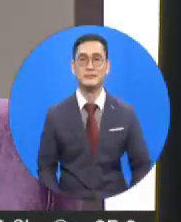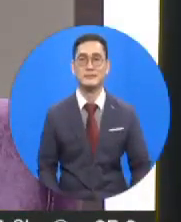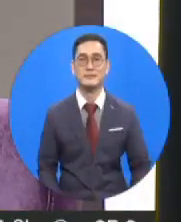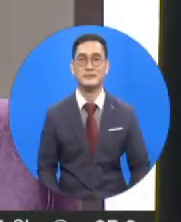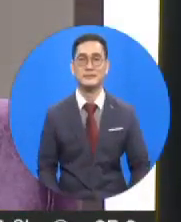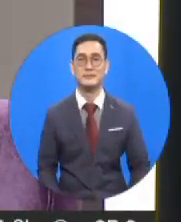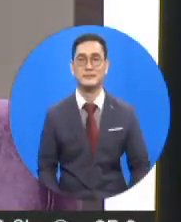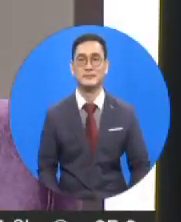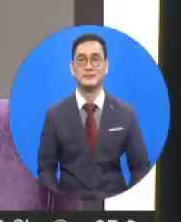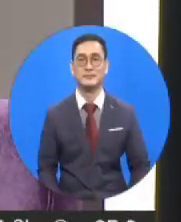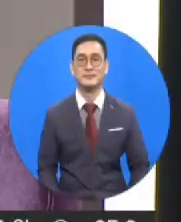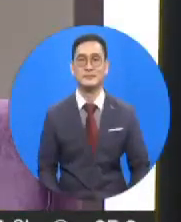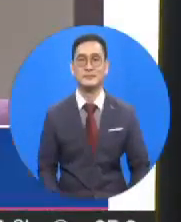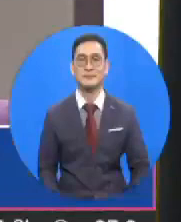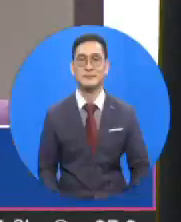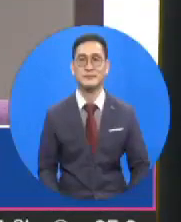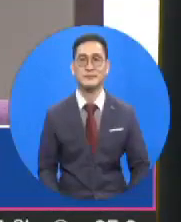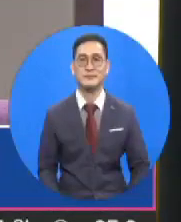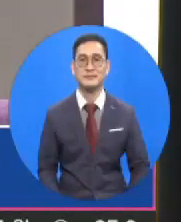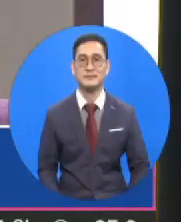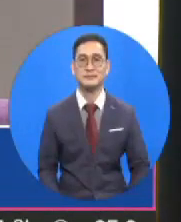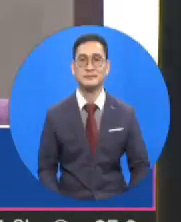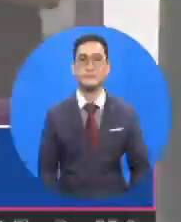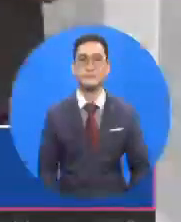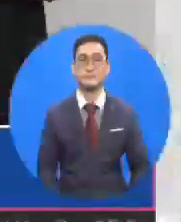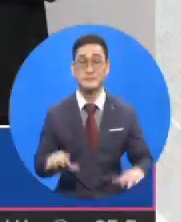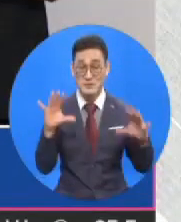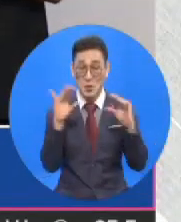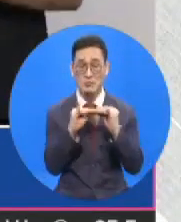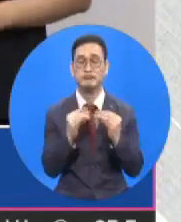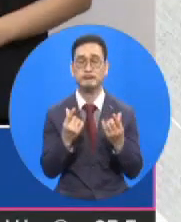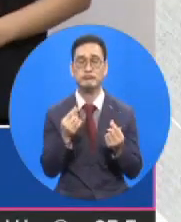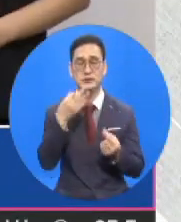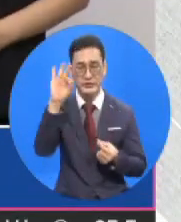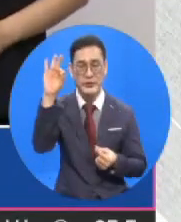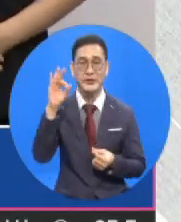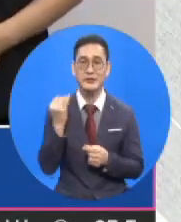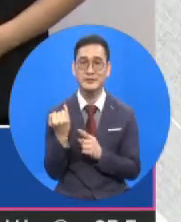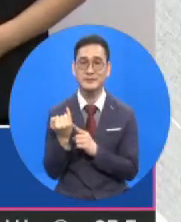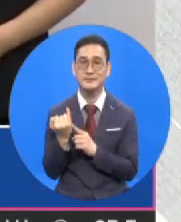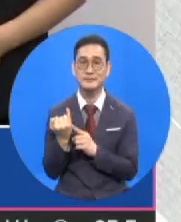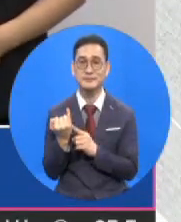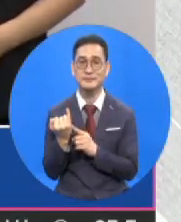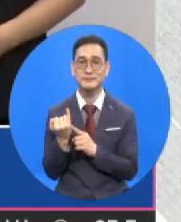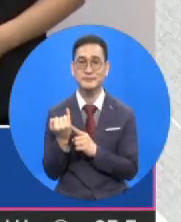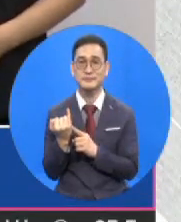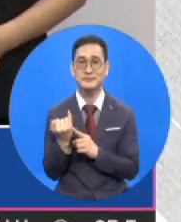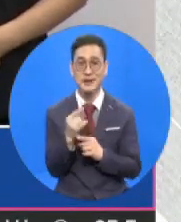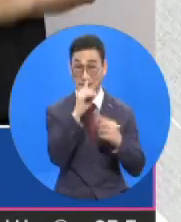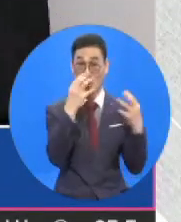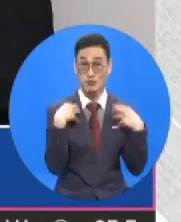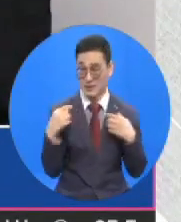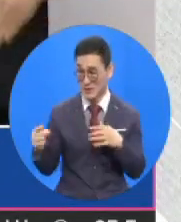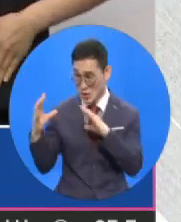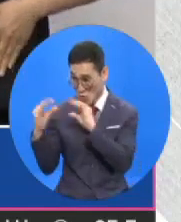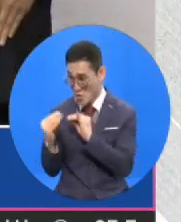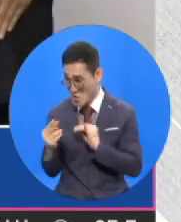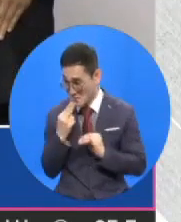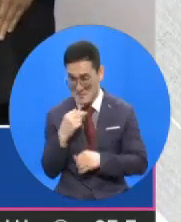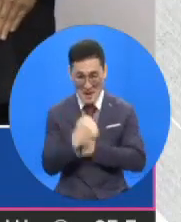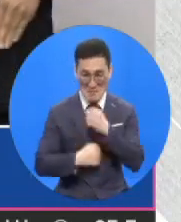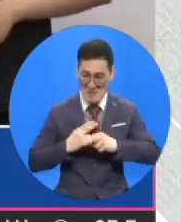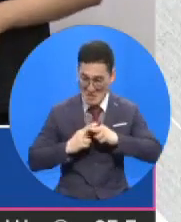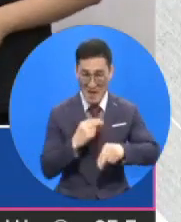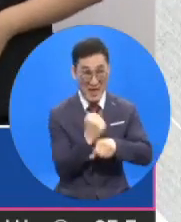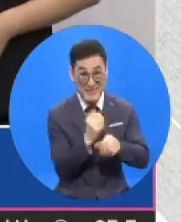쟁점이 됐었는데 의견을 내지 않았지만 사실상 동의를 했다라고 했기 때문에 뭐 방역당국과 협의 없이 임시 공휴일을 지정했다기 보기 힘들 것 같습니다.